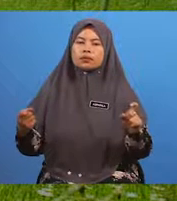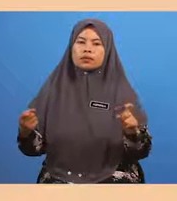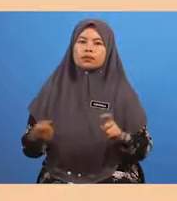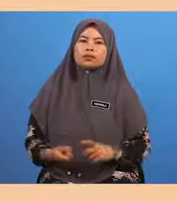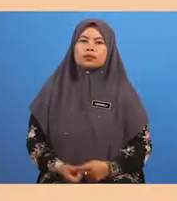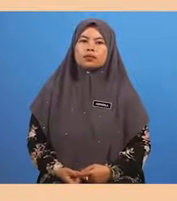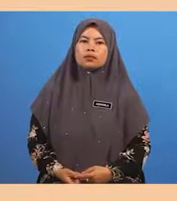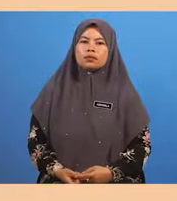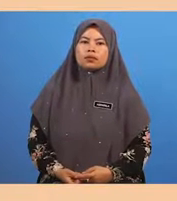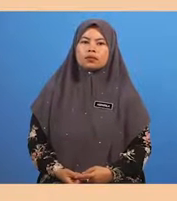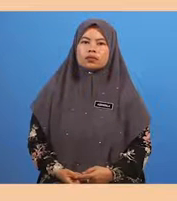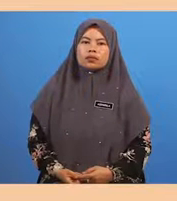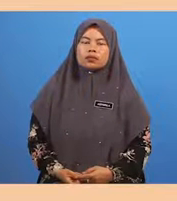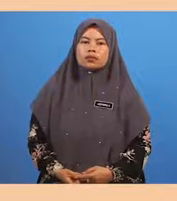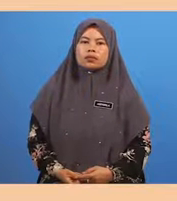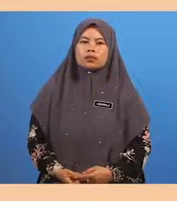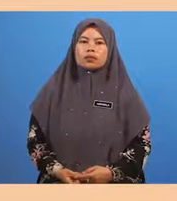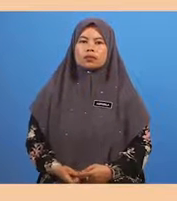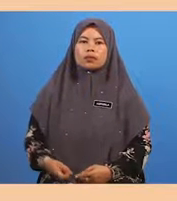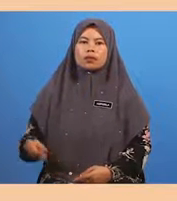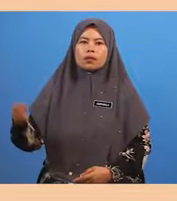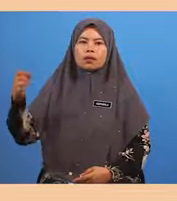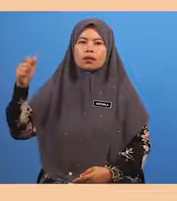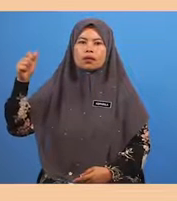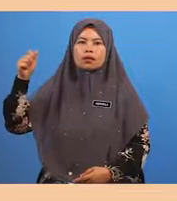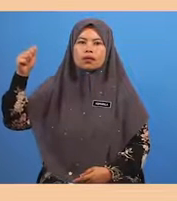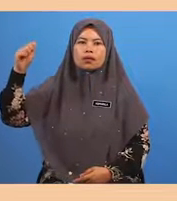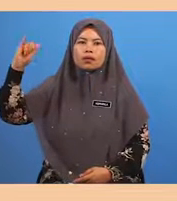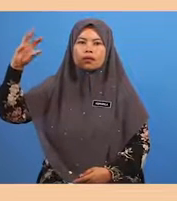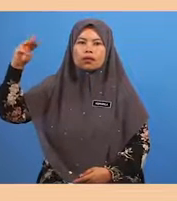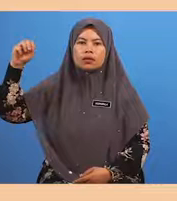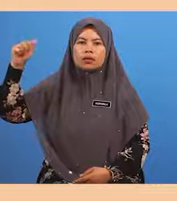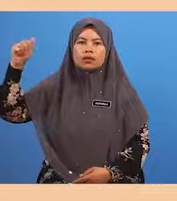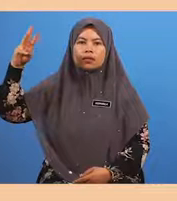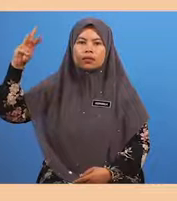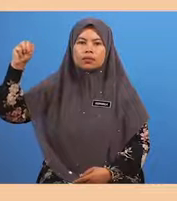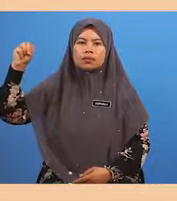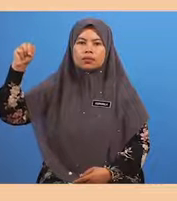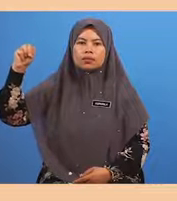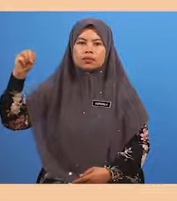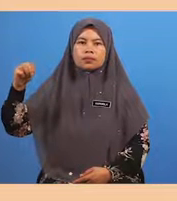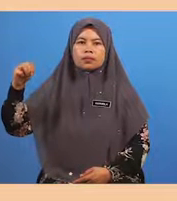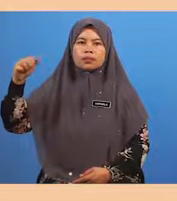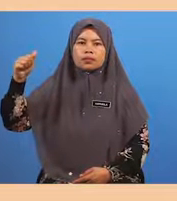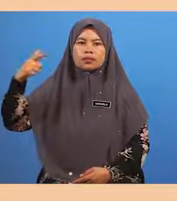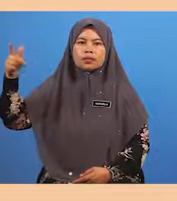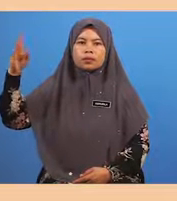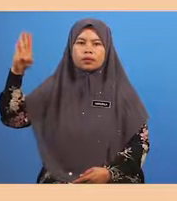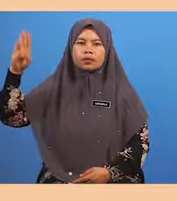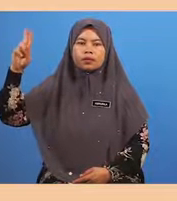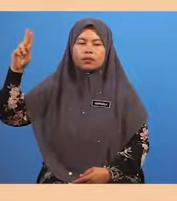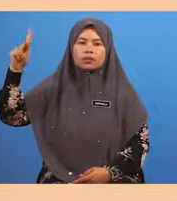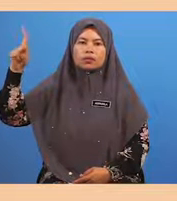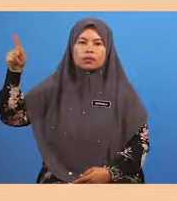berbunyi, An Abi Dzar radhiyallahu anhu annahu sami'a Rasulullah sallallahu alaihi wasallam